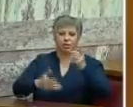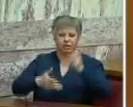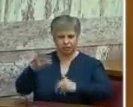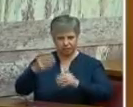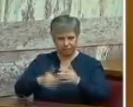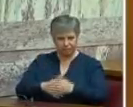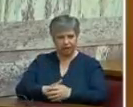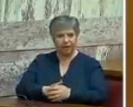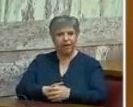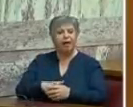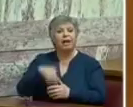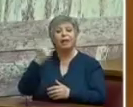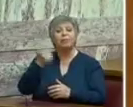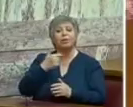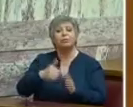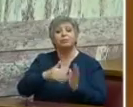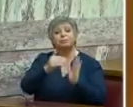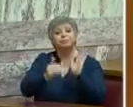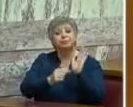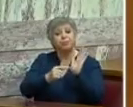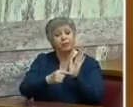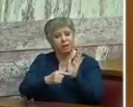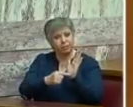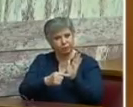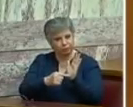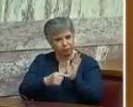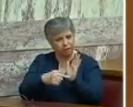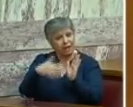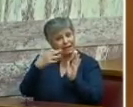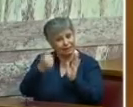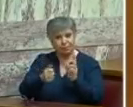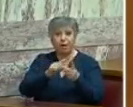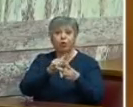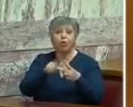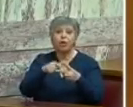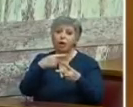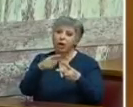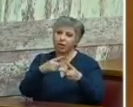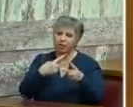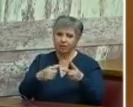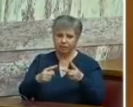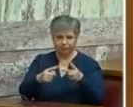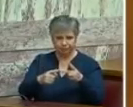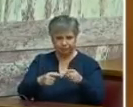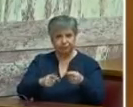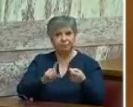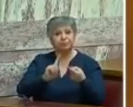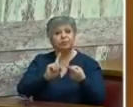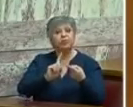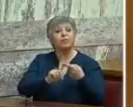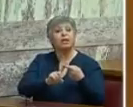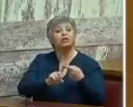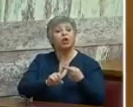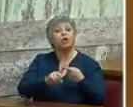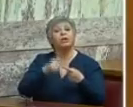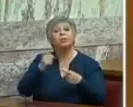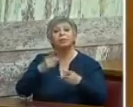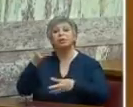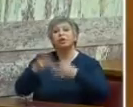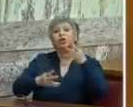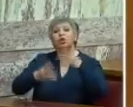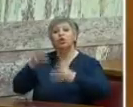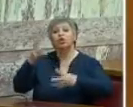νούμερο από κάτω, γιατί κυκλοφορεί σε δύο εκδόσεις το έγγραφο αυτό. Η μία έκδοση που ήρθε από το Γενικό Λογιστήριο, που το